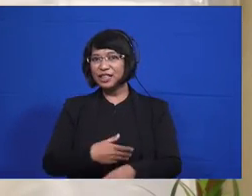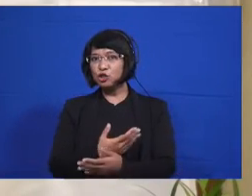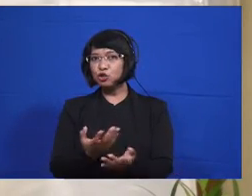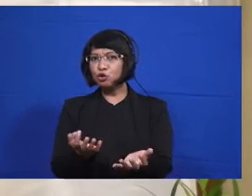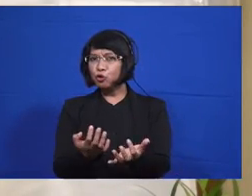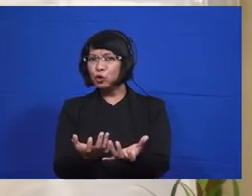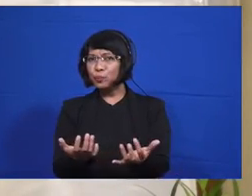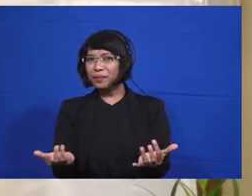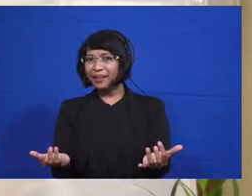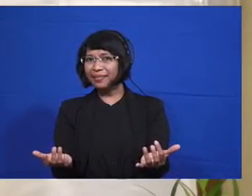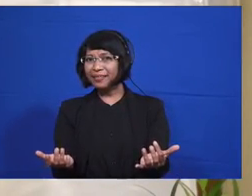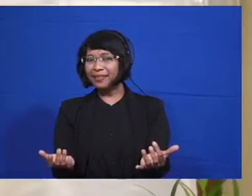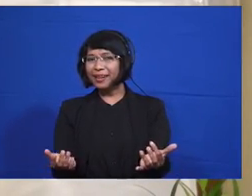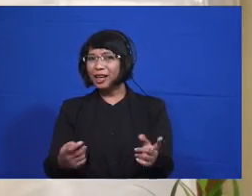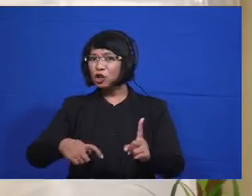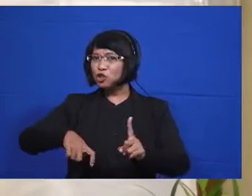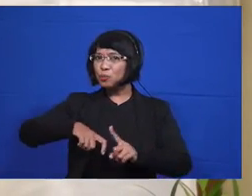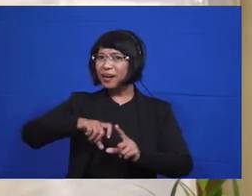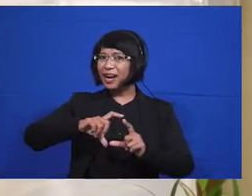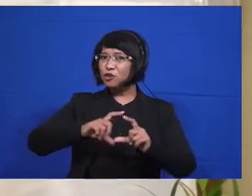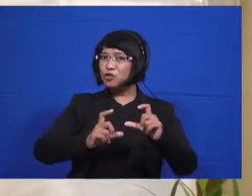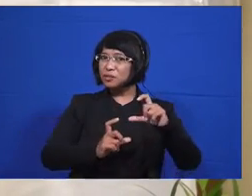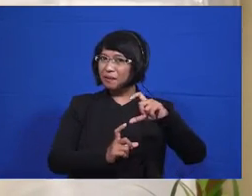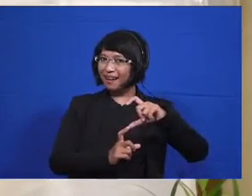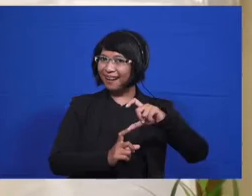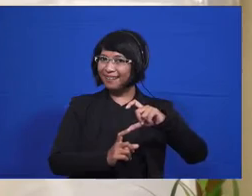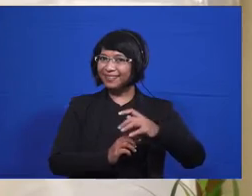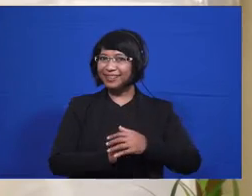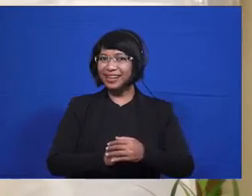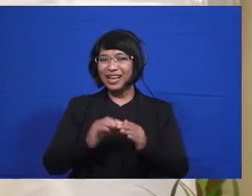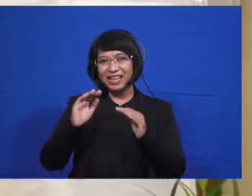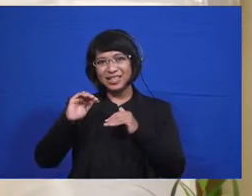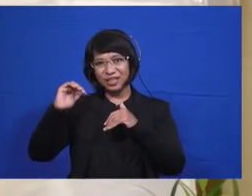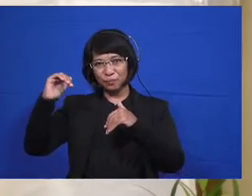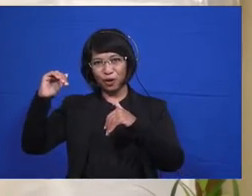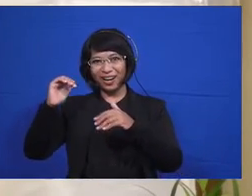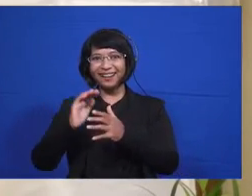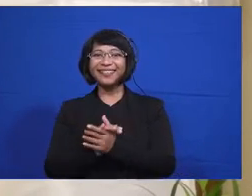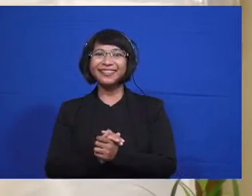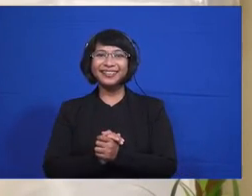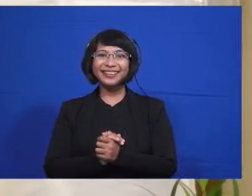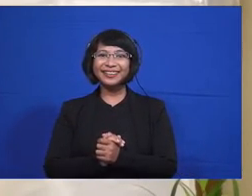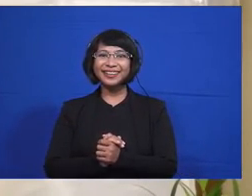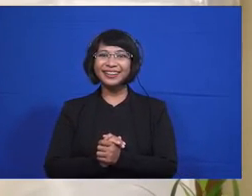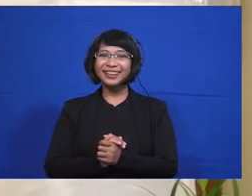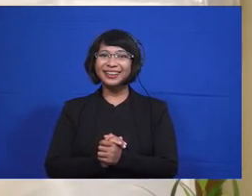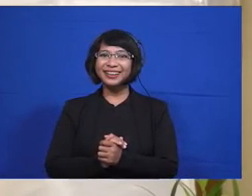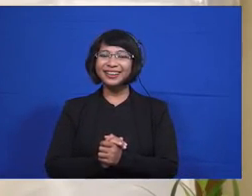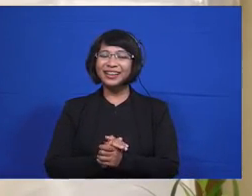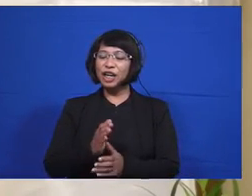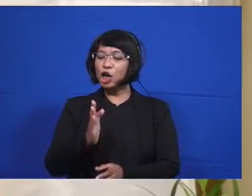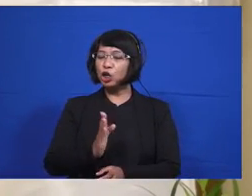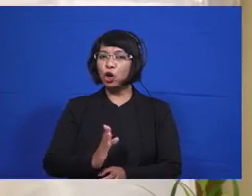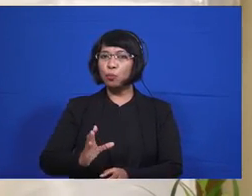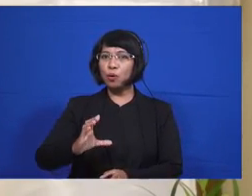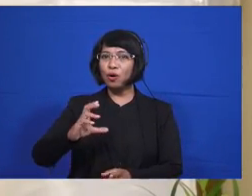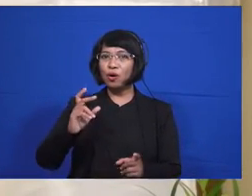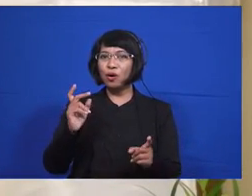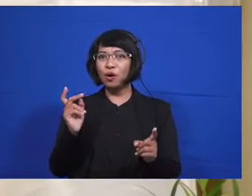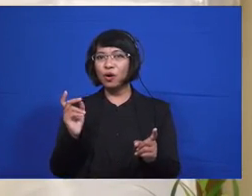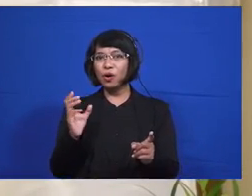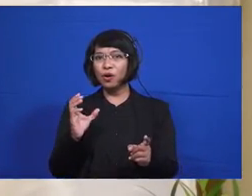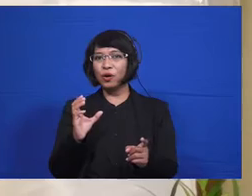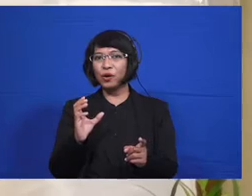umat Keuskupan Agung Semarang. Semoga Romo Kosmas Kristian